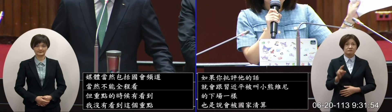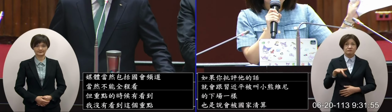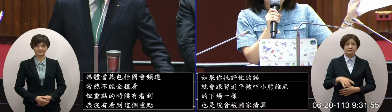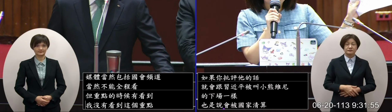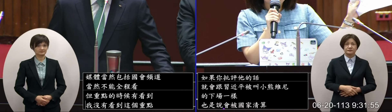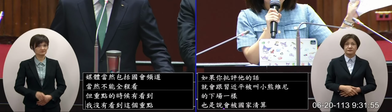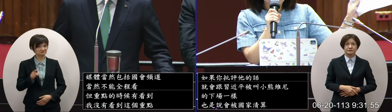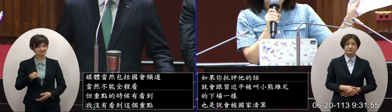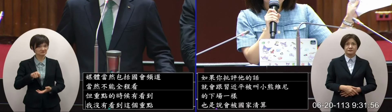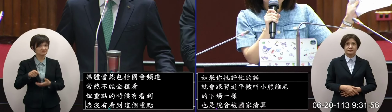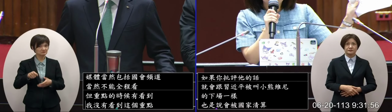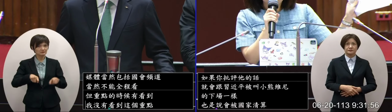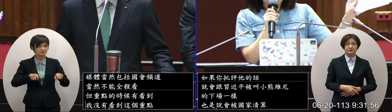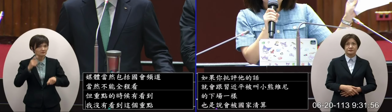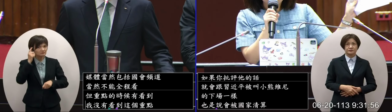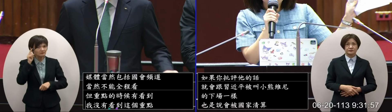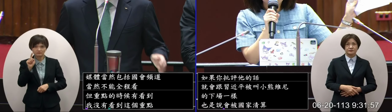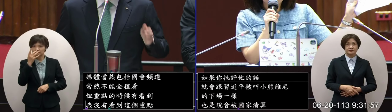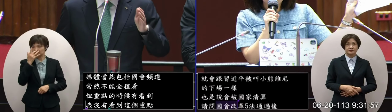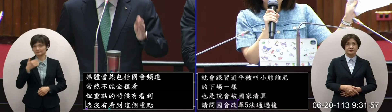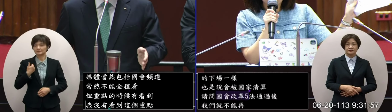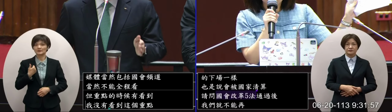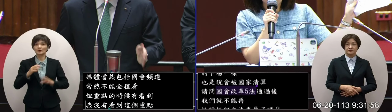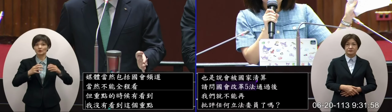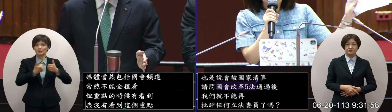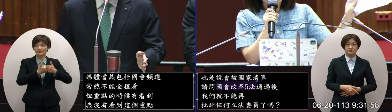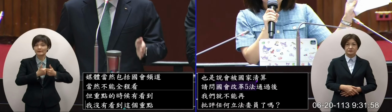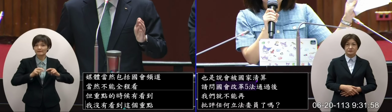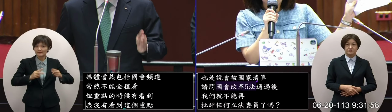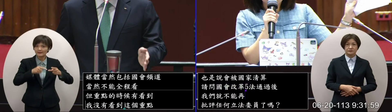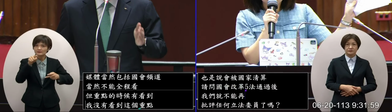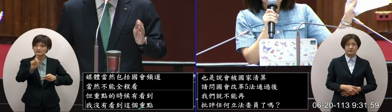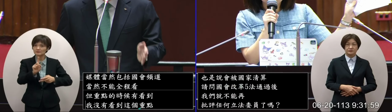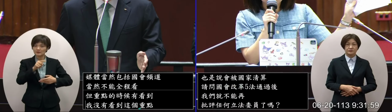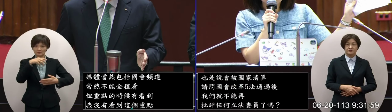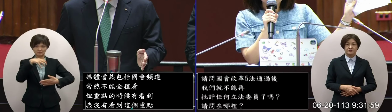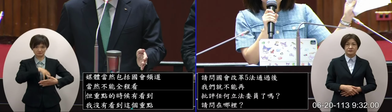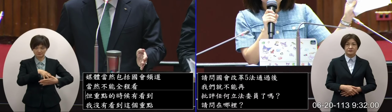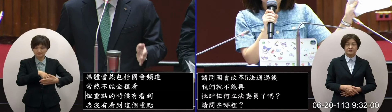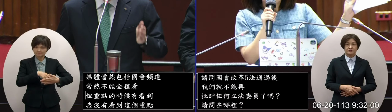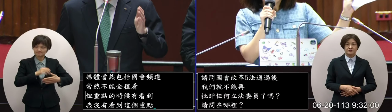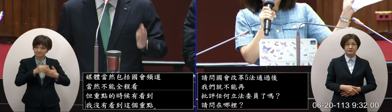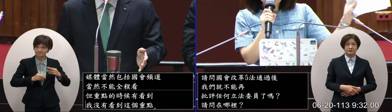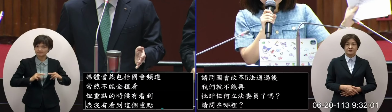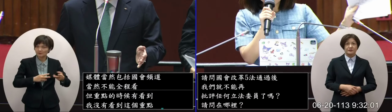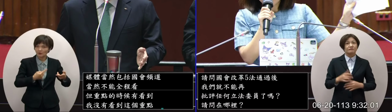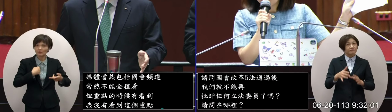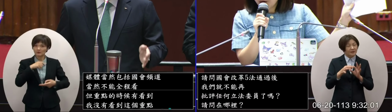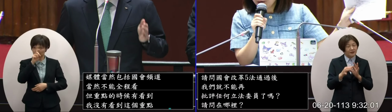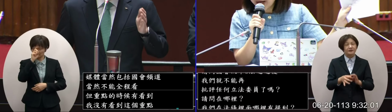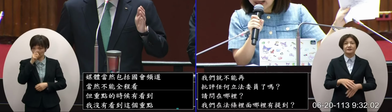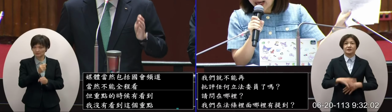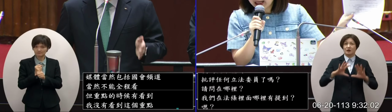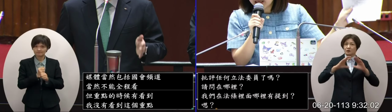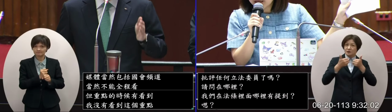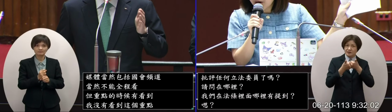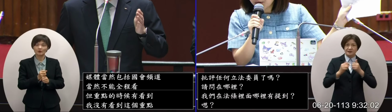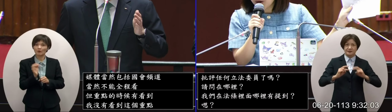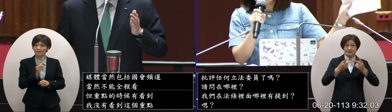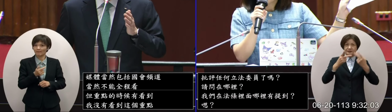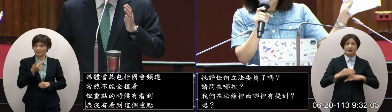不知道委员这个提案是什么意思。国会改革是国会内部的改革，我希望它更有效率，立法品质更高。 国会改革